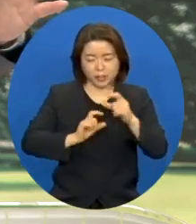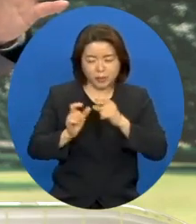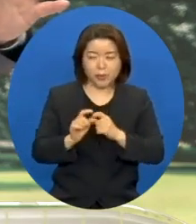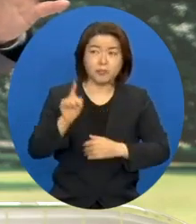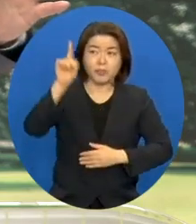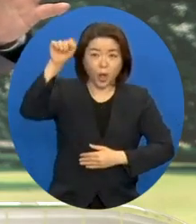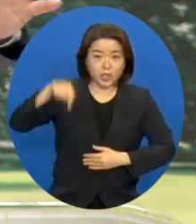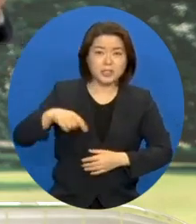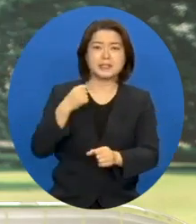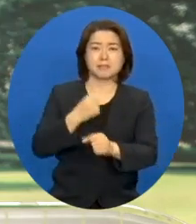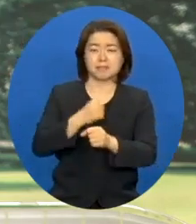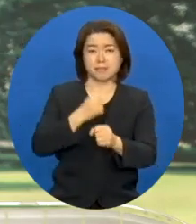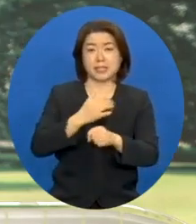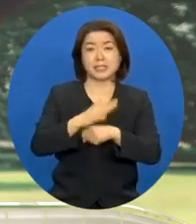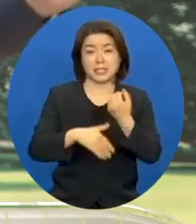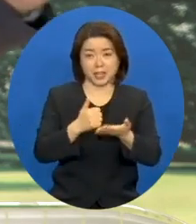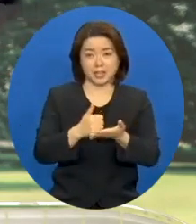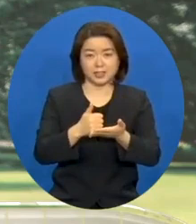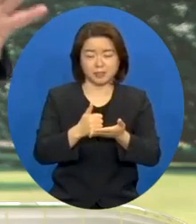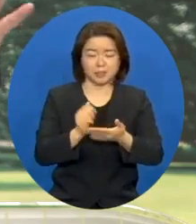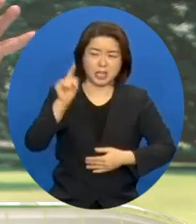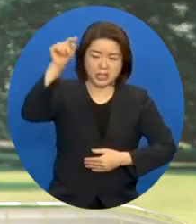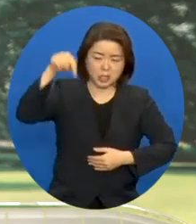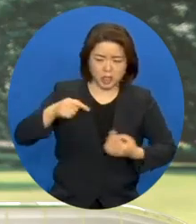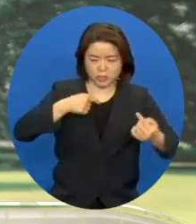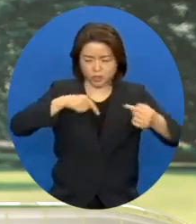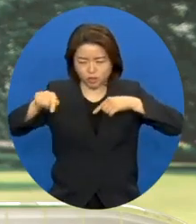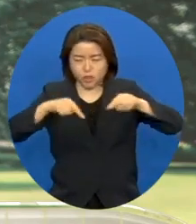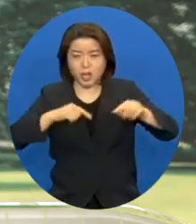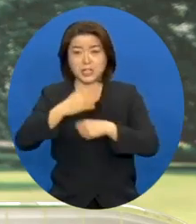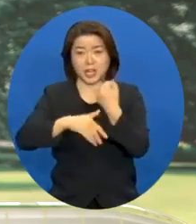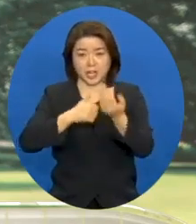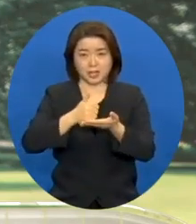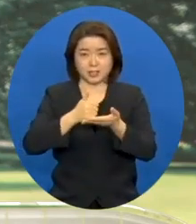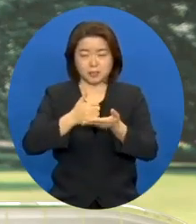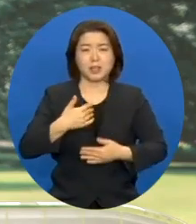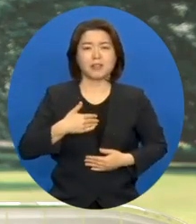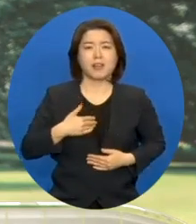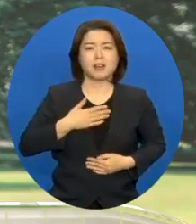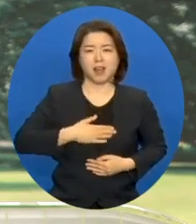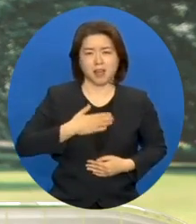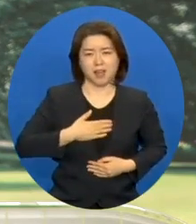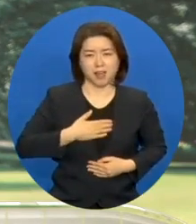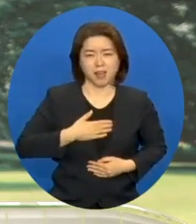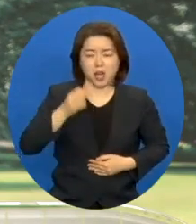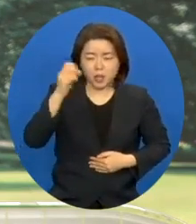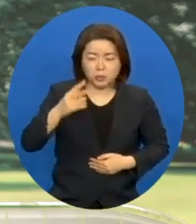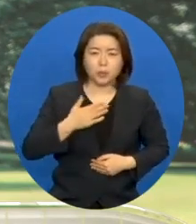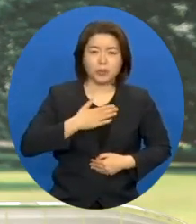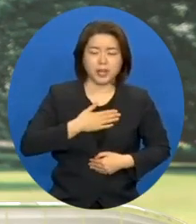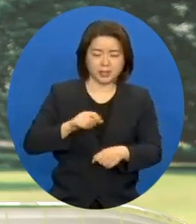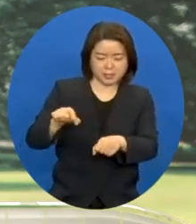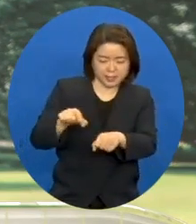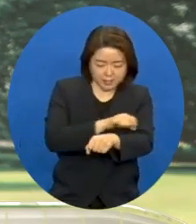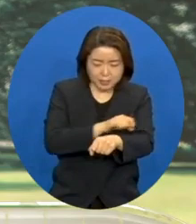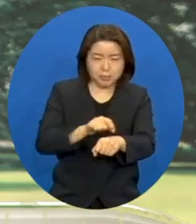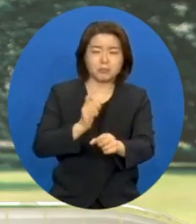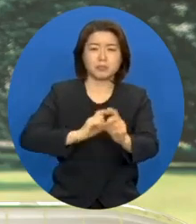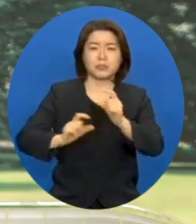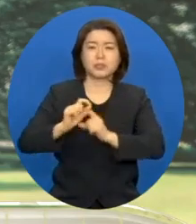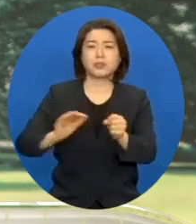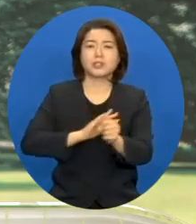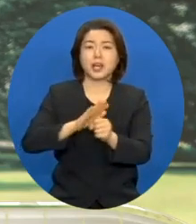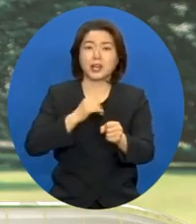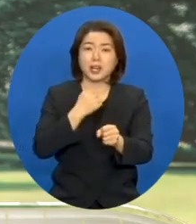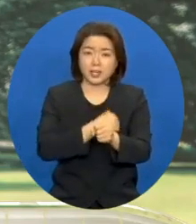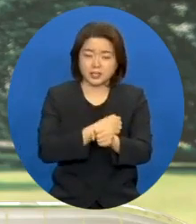하나님, 천지를 주관하시는 하나님이 나를 아시고 나를 특별히 사랑하신다고